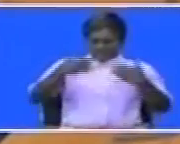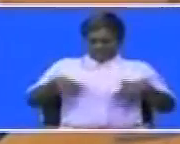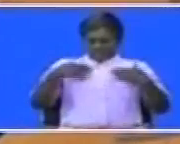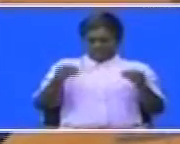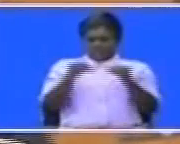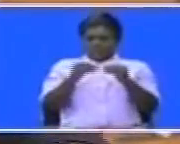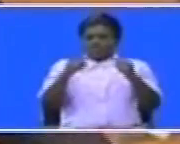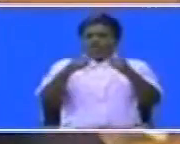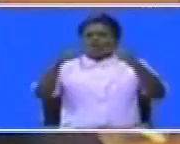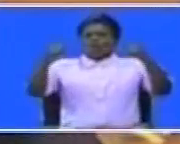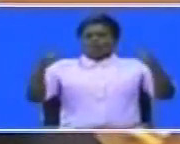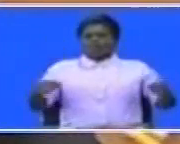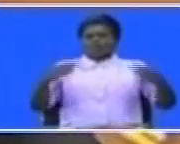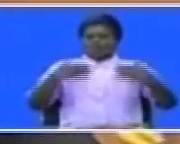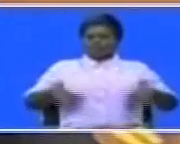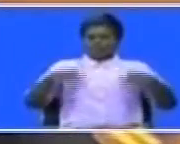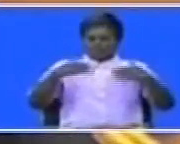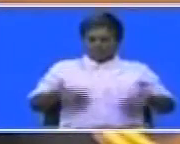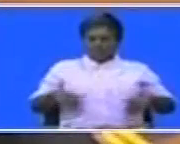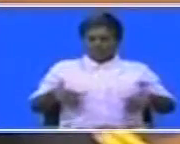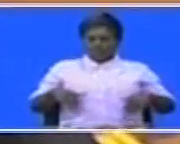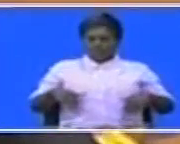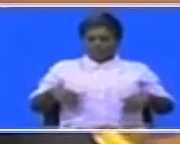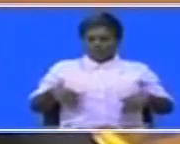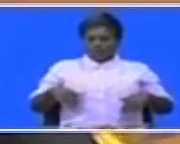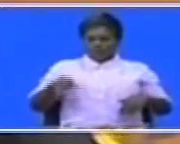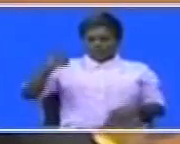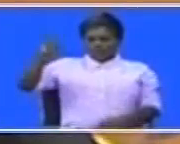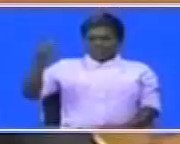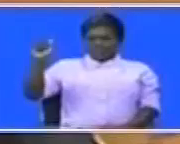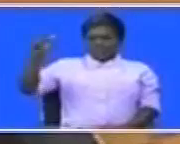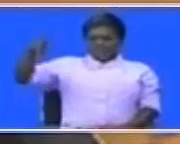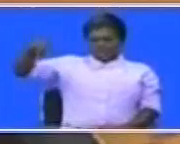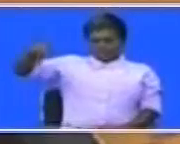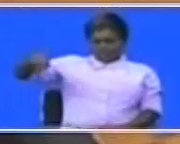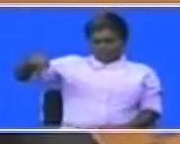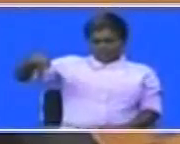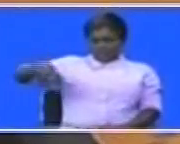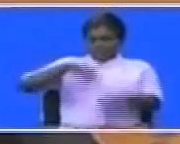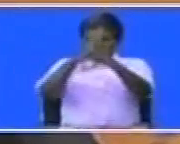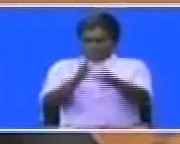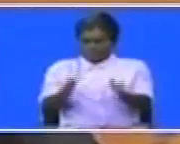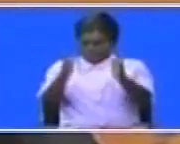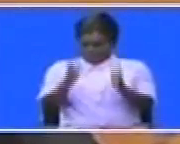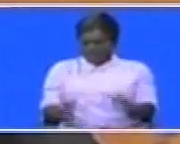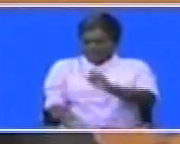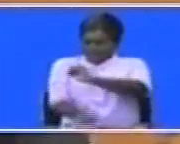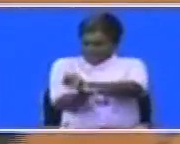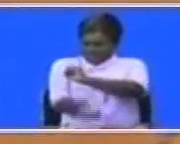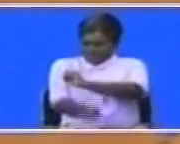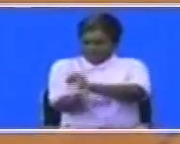wake wanaojumuishwa mpeperushaji bendera ya chama cha JAP Aaron Churiot. Mwanahabari Paul Nabiso anaarifu.